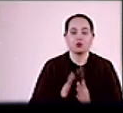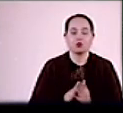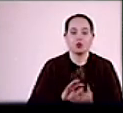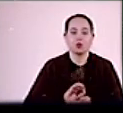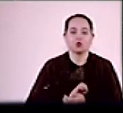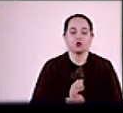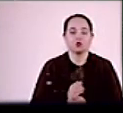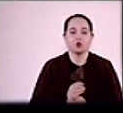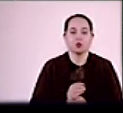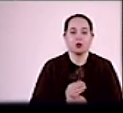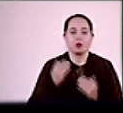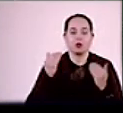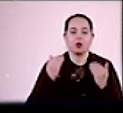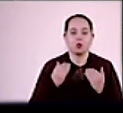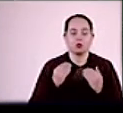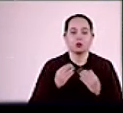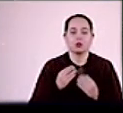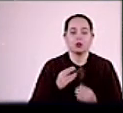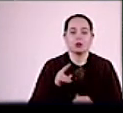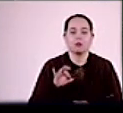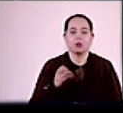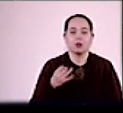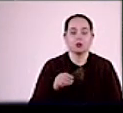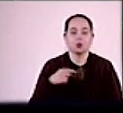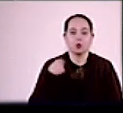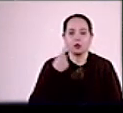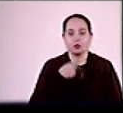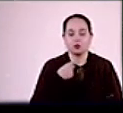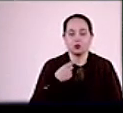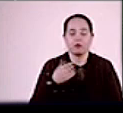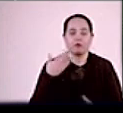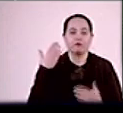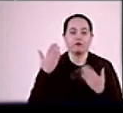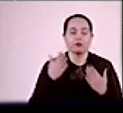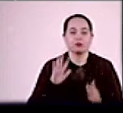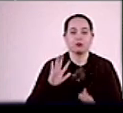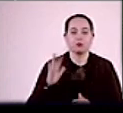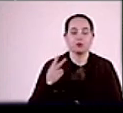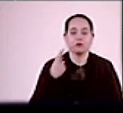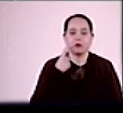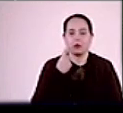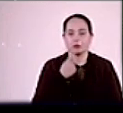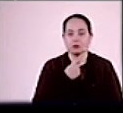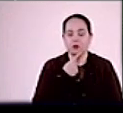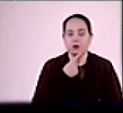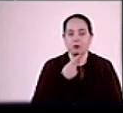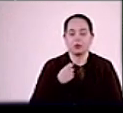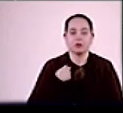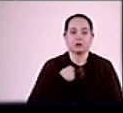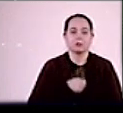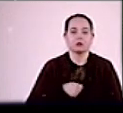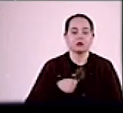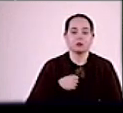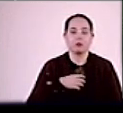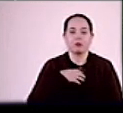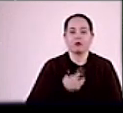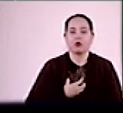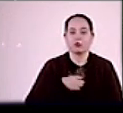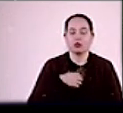густой короткой черной бородой лицо, весело блеснув глазами, сердито